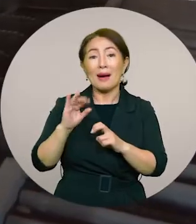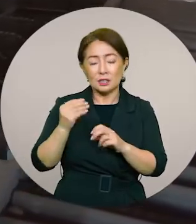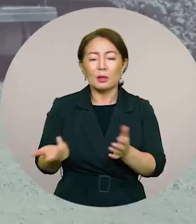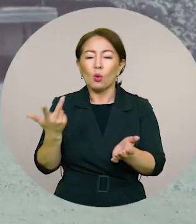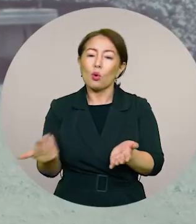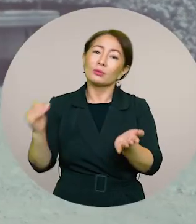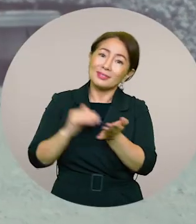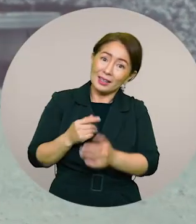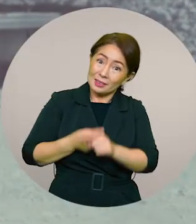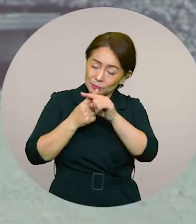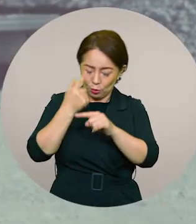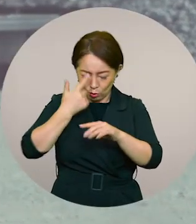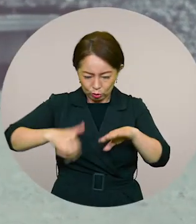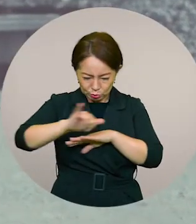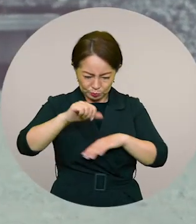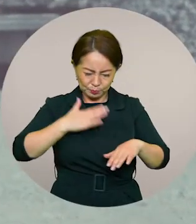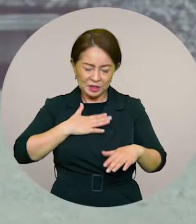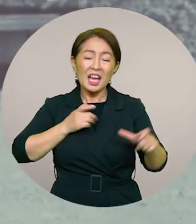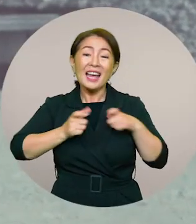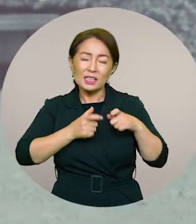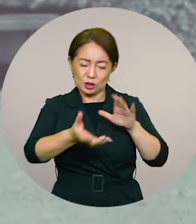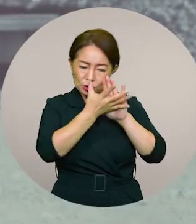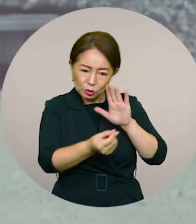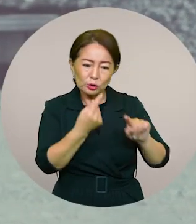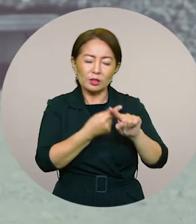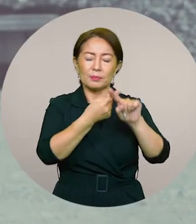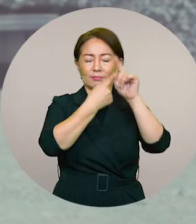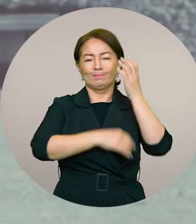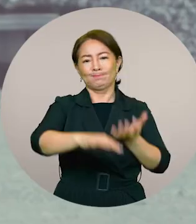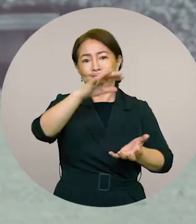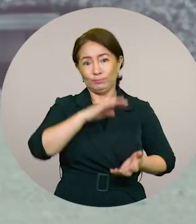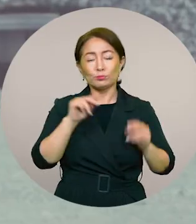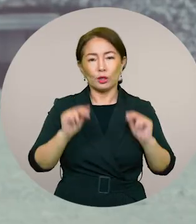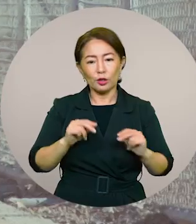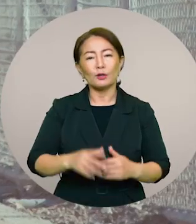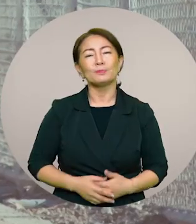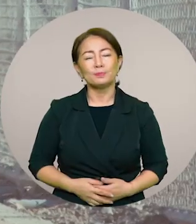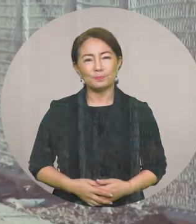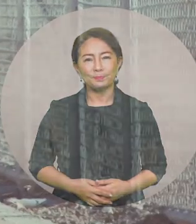өсөж, тэр хэрээр манай улсын эдийн засагт оруулах хувь нэмэр нөлөө үлэмж нэмэгдэх юм.